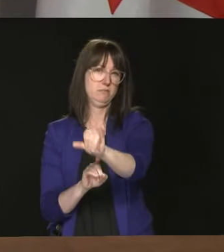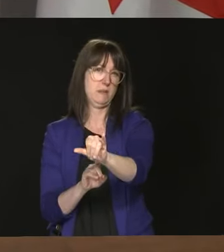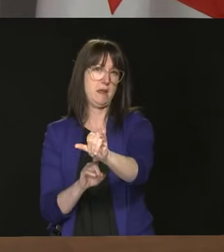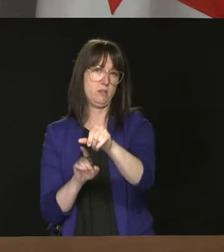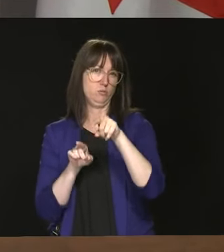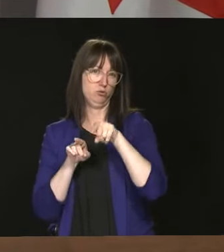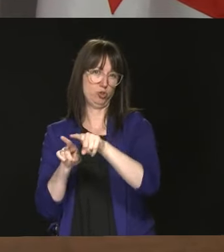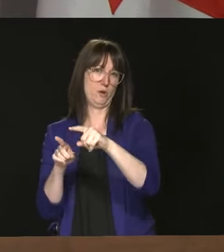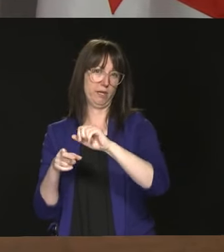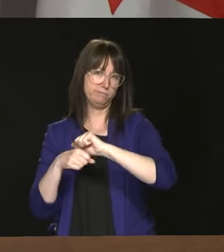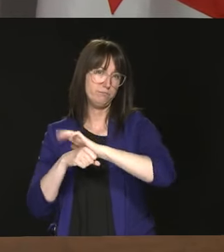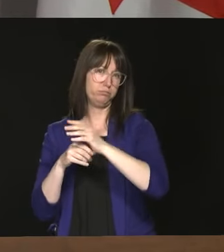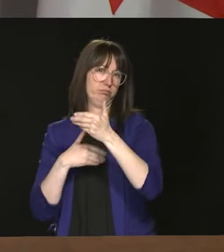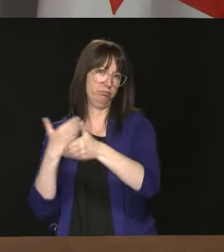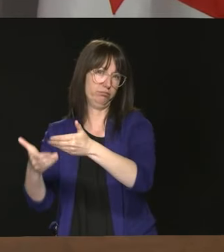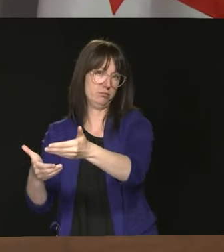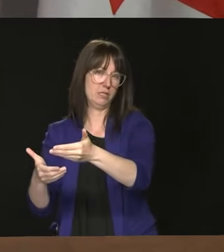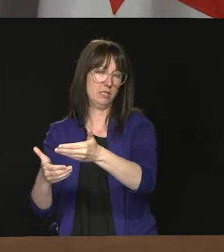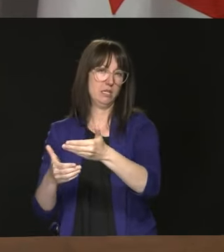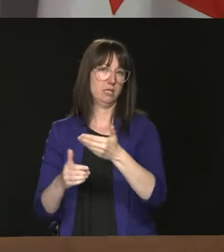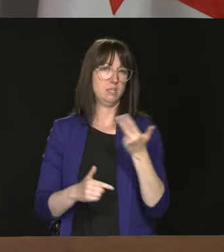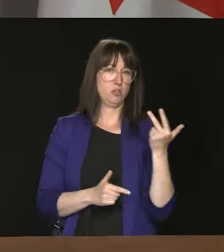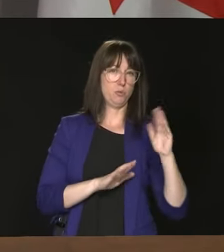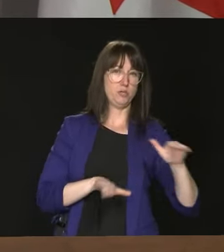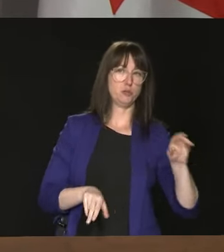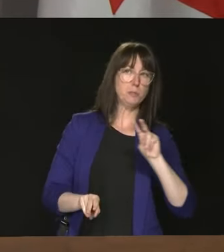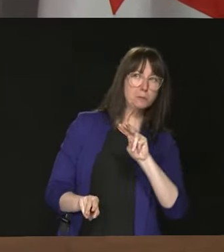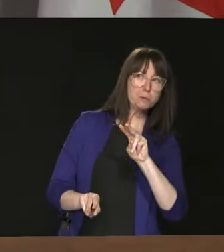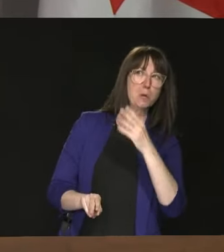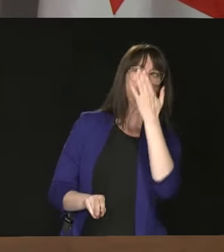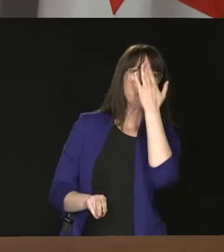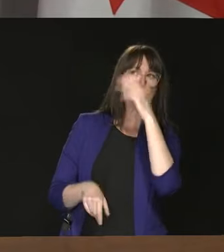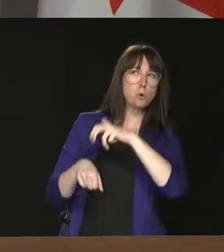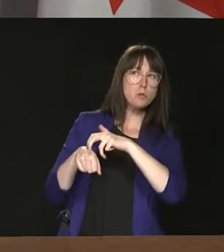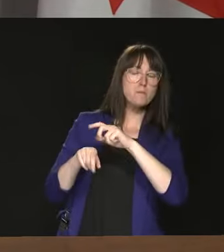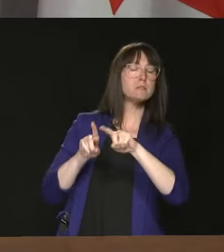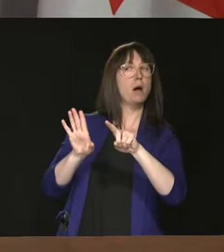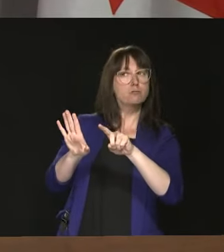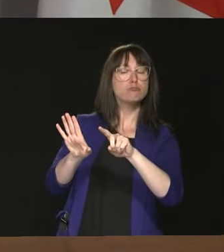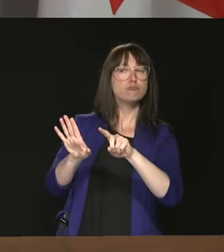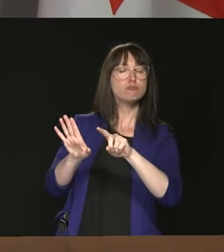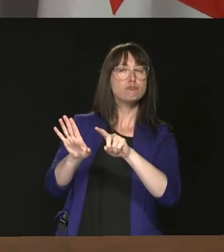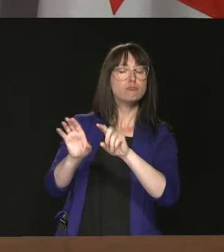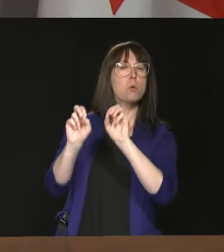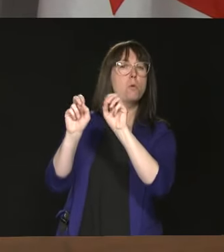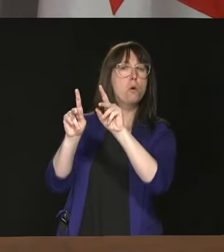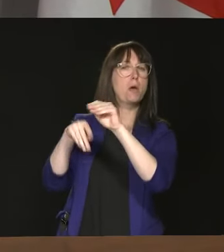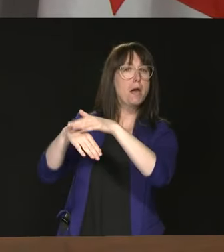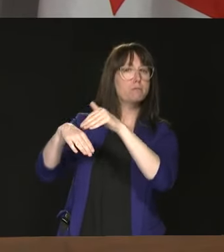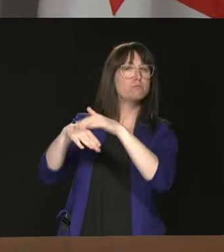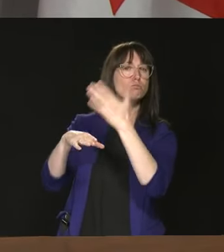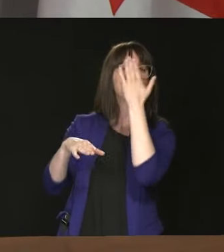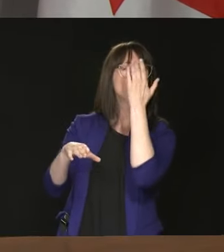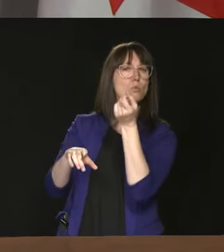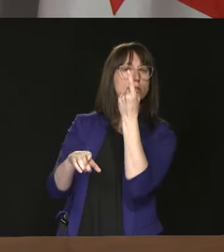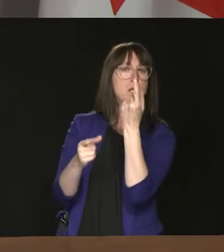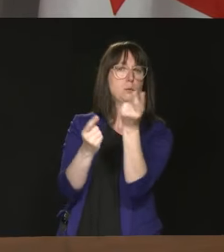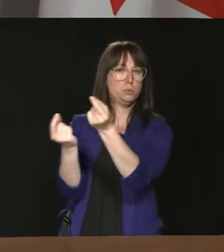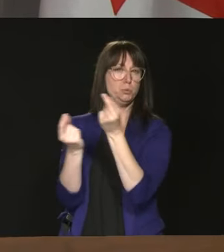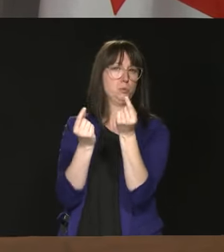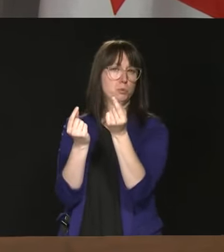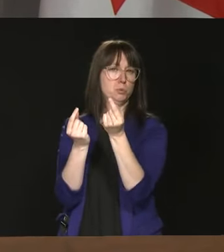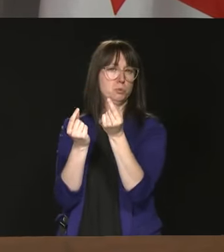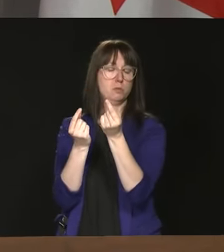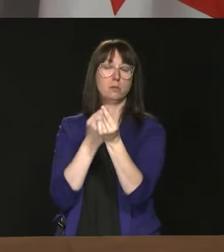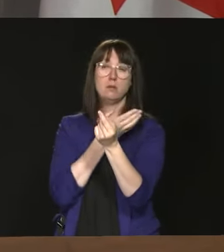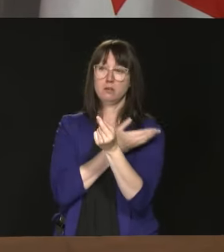voulu lui her 3 remonter children le moral wanted to et give her lui a ont dit boost qu'ils and comprenaient let her la know they situation. understood. Ils ont donc écrit un So, poème avec un peu in a